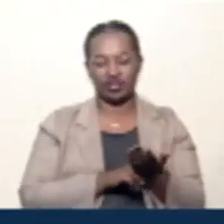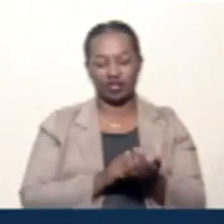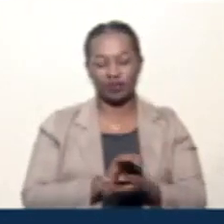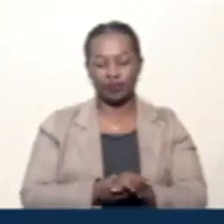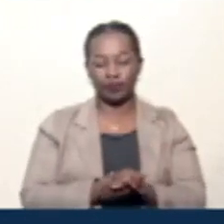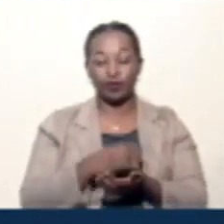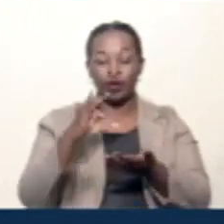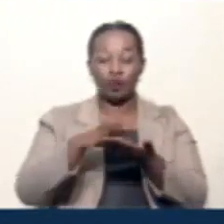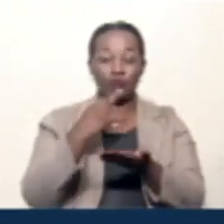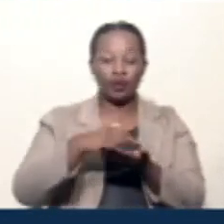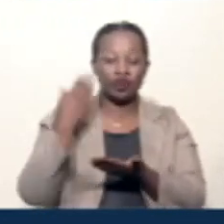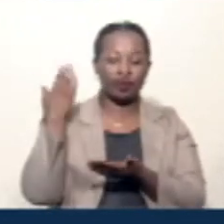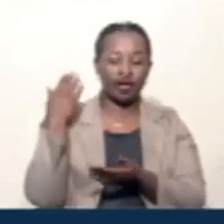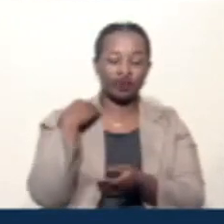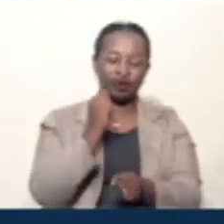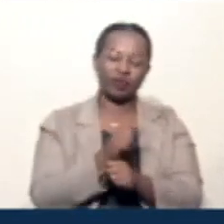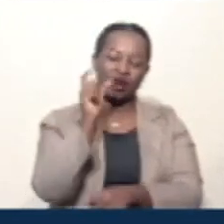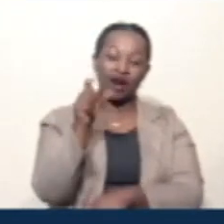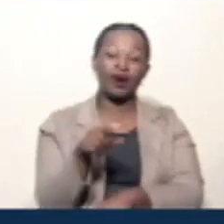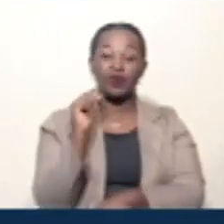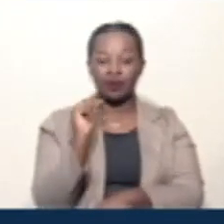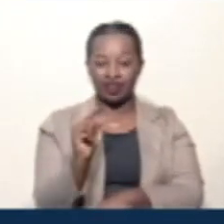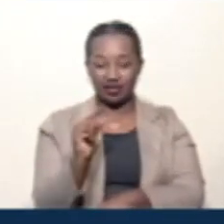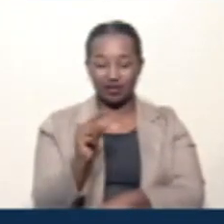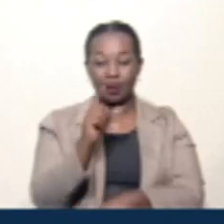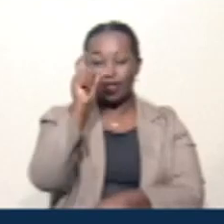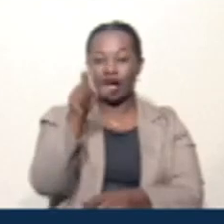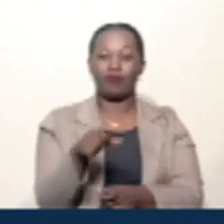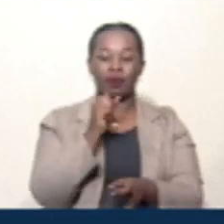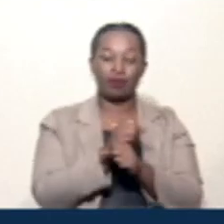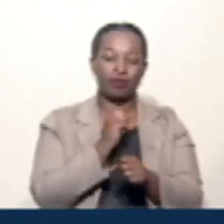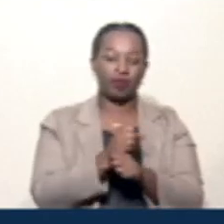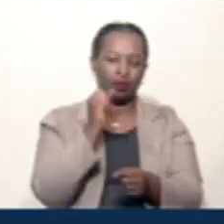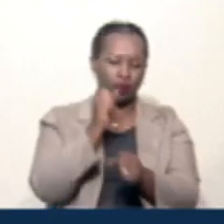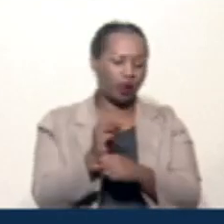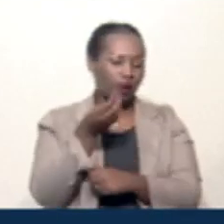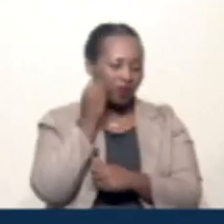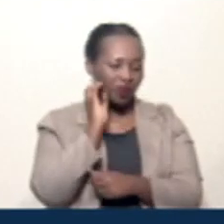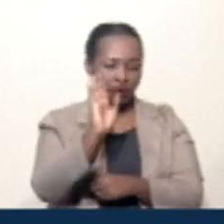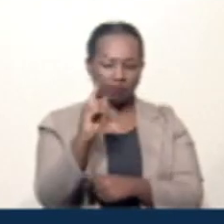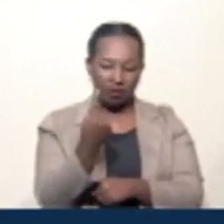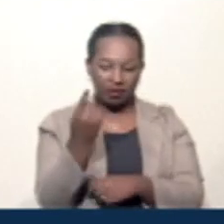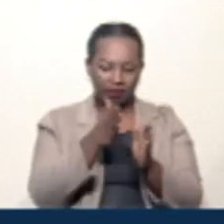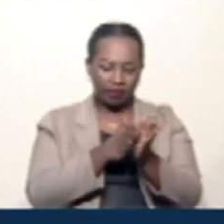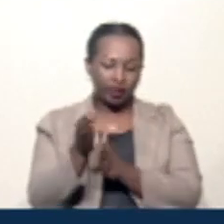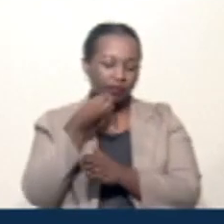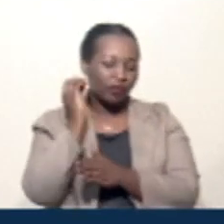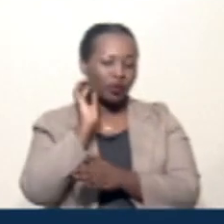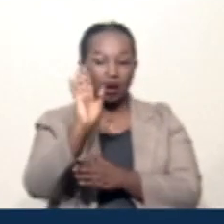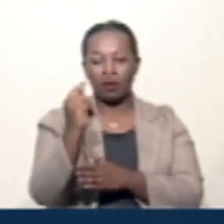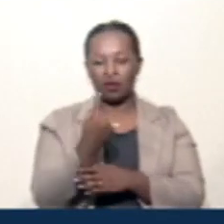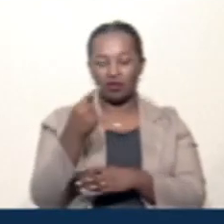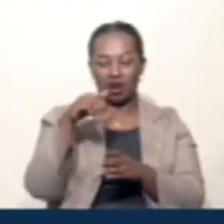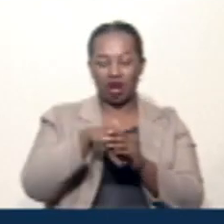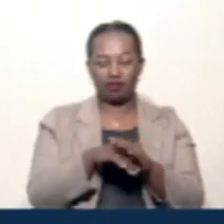Uboshyi bwa kera bwakorwaga n'abantu bake. N'ababikoraga babikoraga mu ngo zabo, bakabikora babitegura iwabo mu rugo,